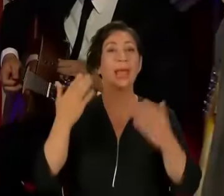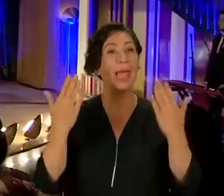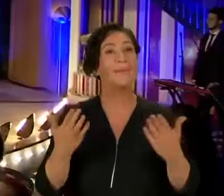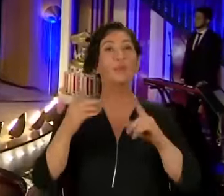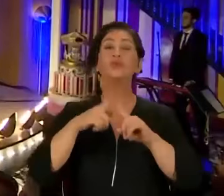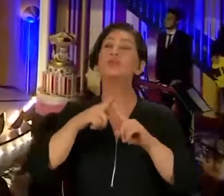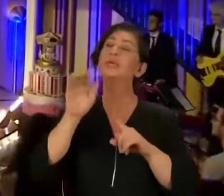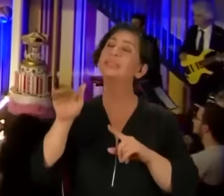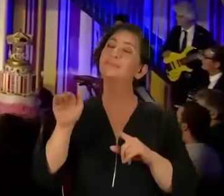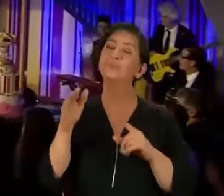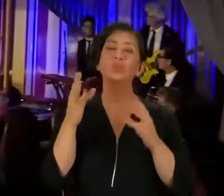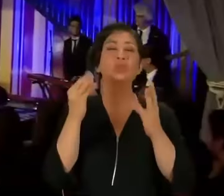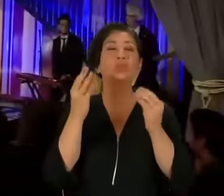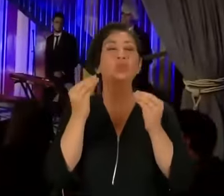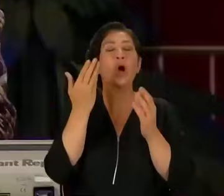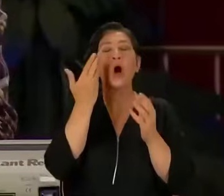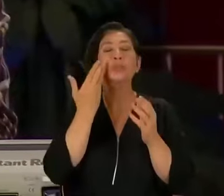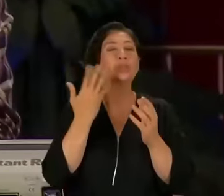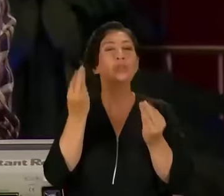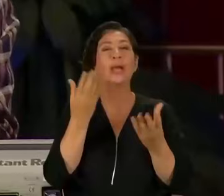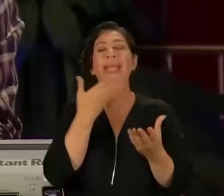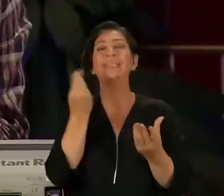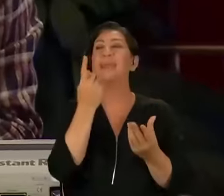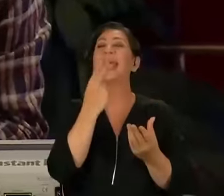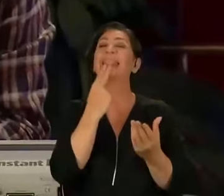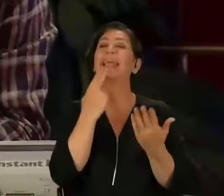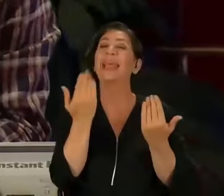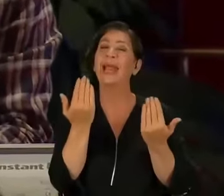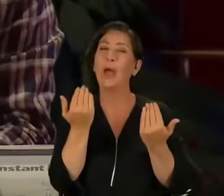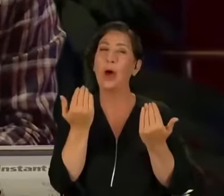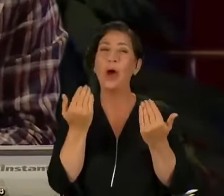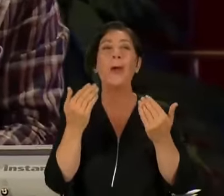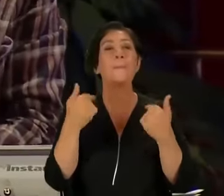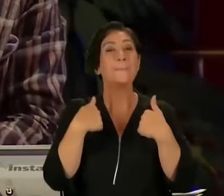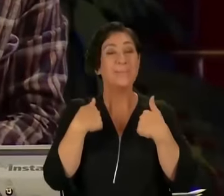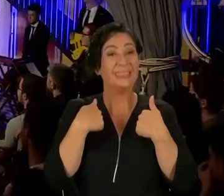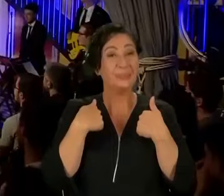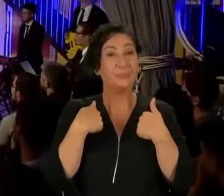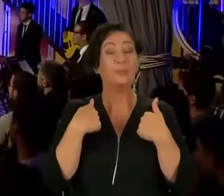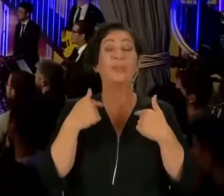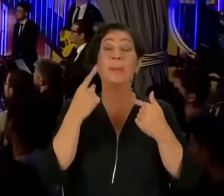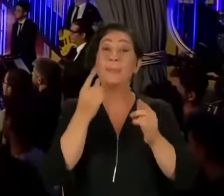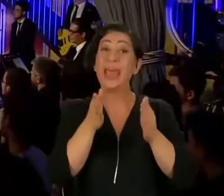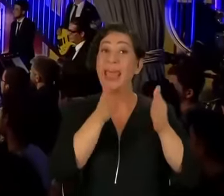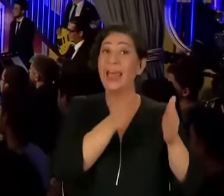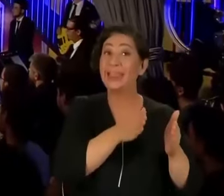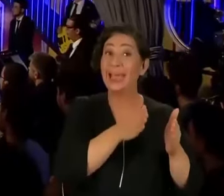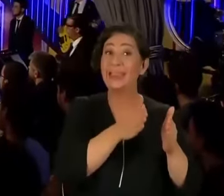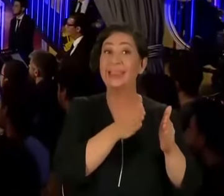Evet Tunçer'cim, çok hoş, çok genç bir hanım geliyor. Çünkü bizim bir yandan tabii